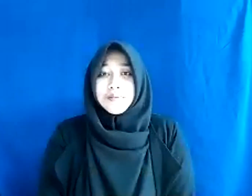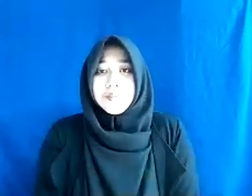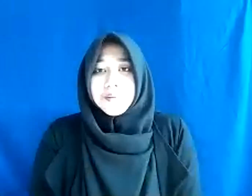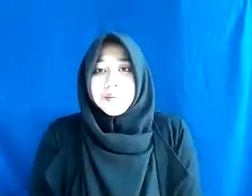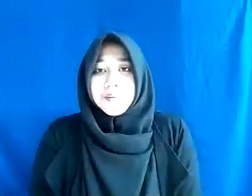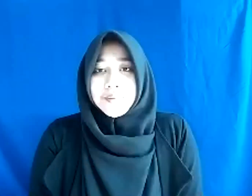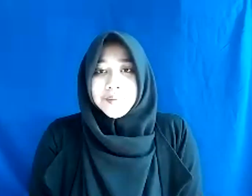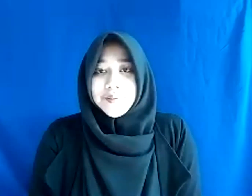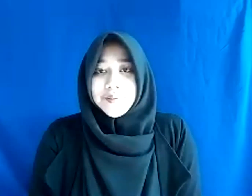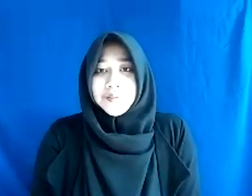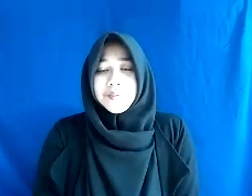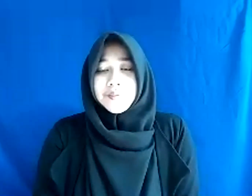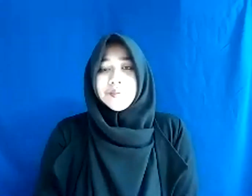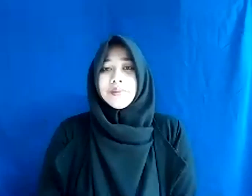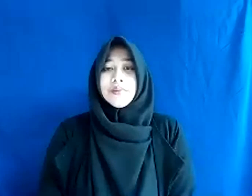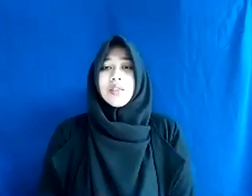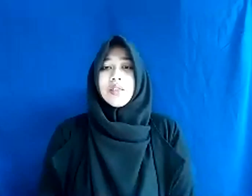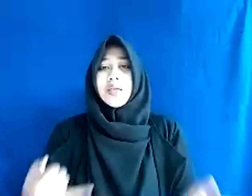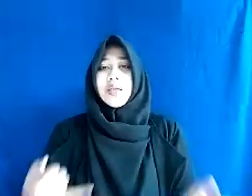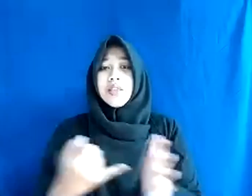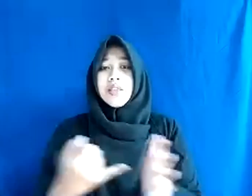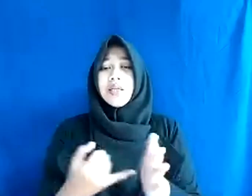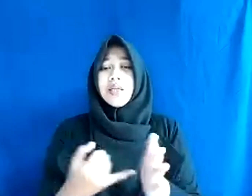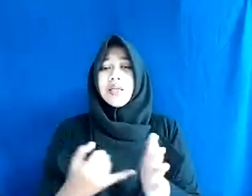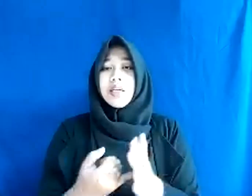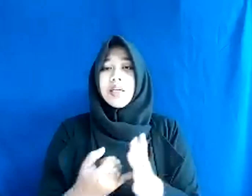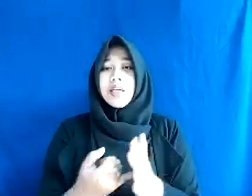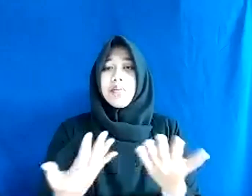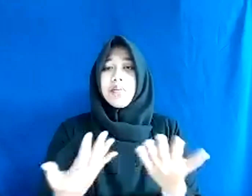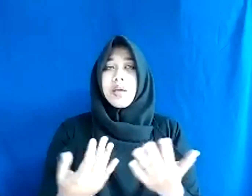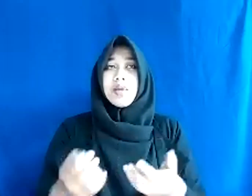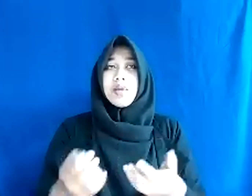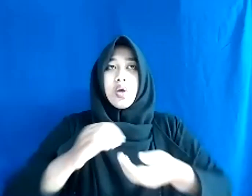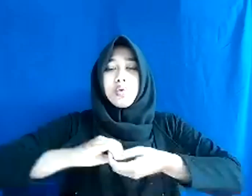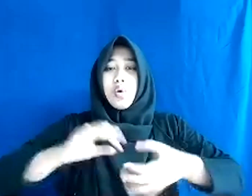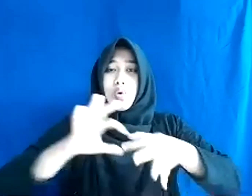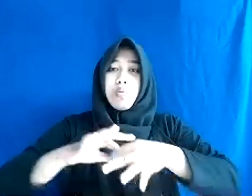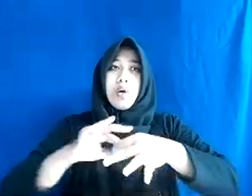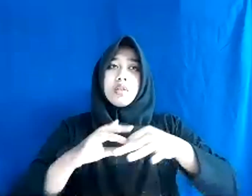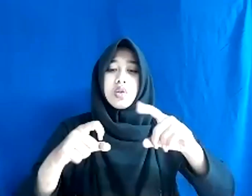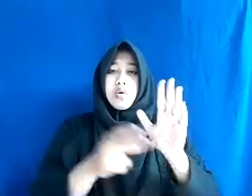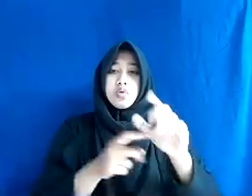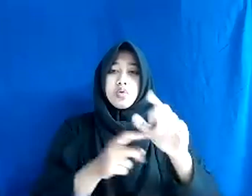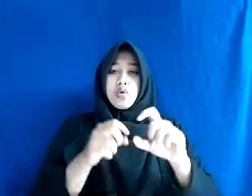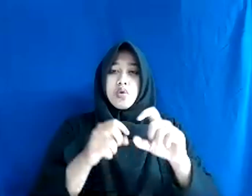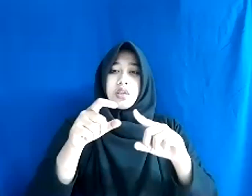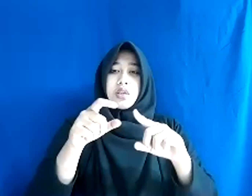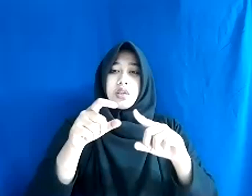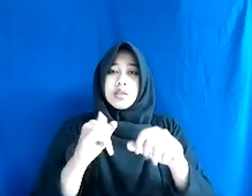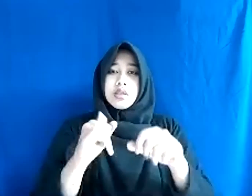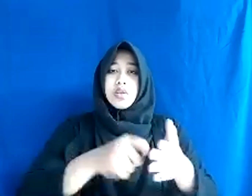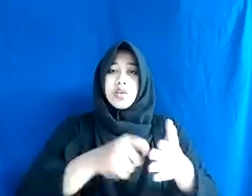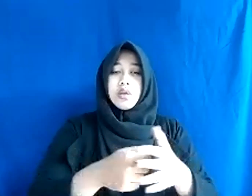Intinya maka gotong royong, kolaborasi, konsolidasi itu menjadi kata kunci hari ini di era disrupsi, dan kita tidak perlu jauh-jauh